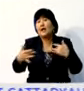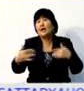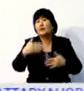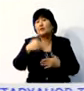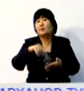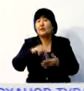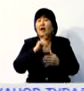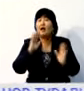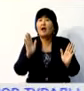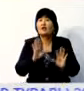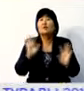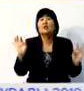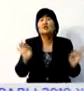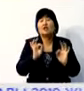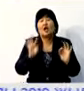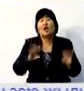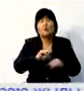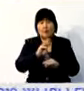бағдарламасын қойып, ән мен жырға бөледі.